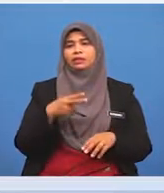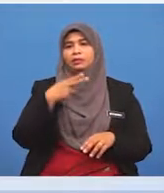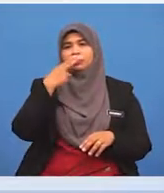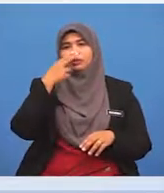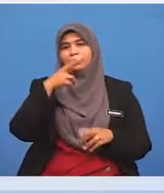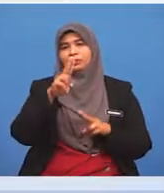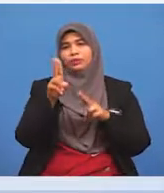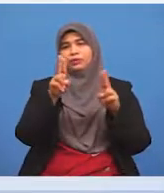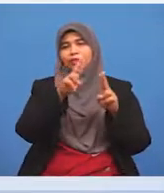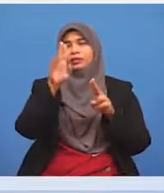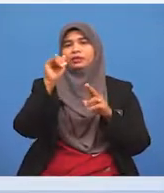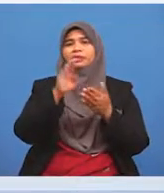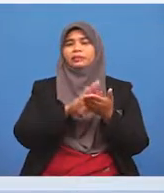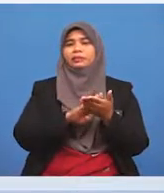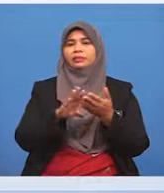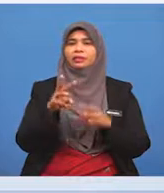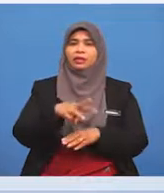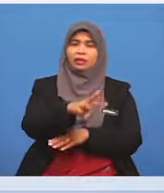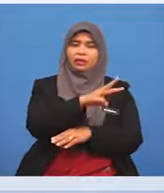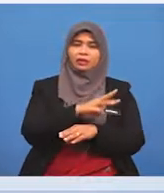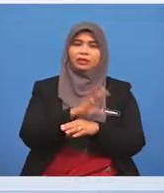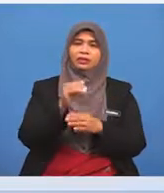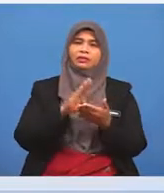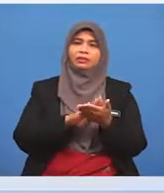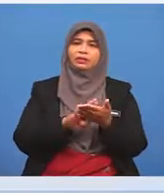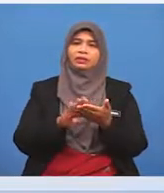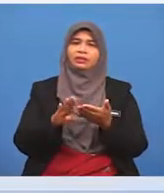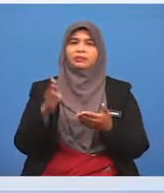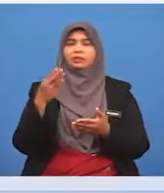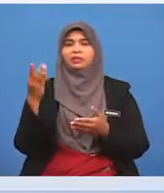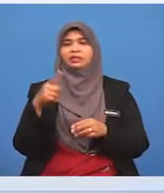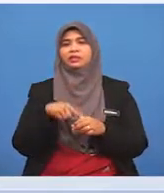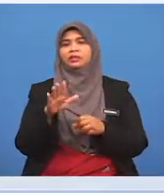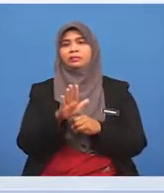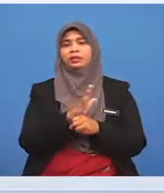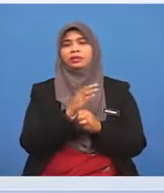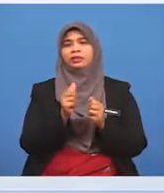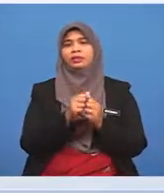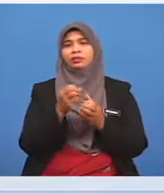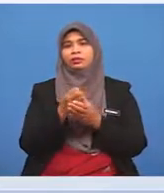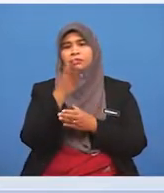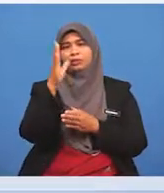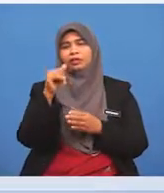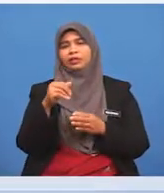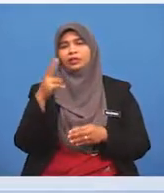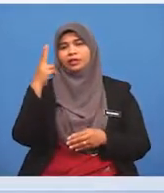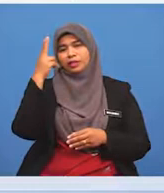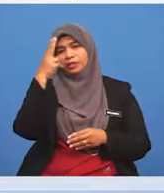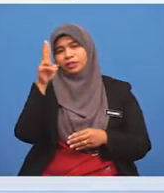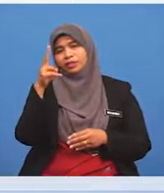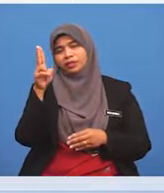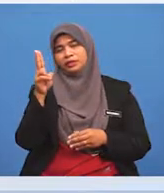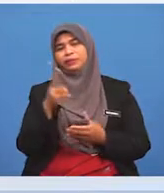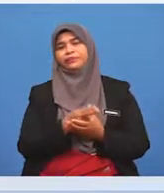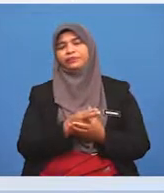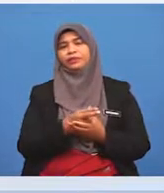bersih. Kawasan yang bersih lazimnya dipenuhi dengan tumbuhan yang menghijau.